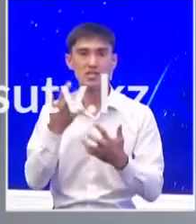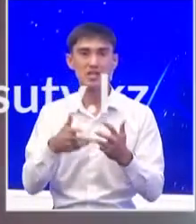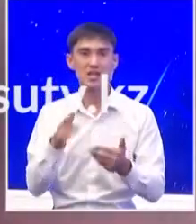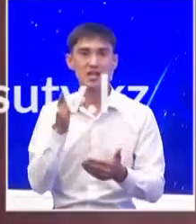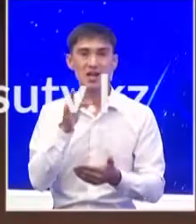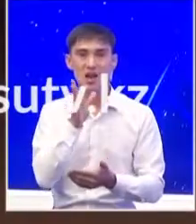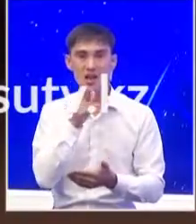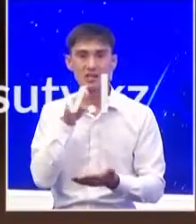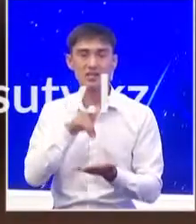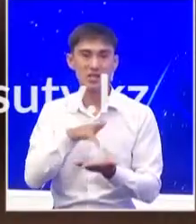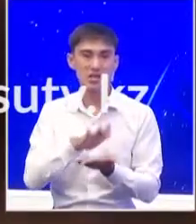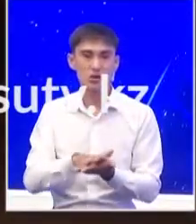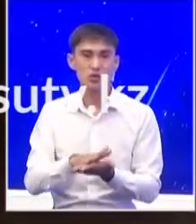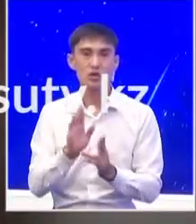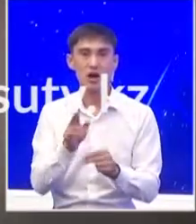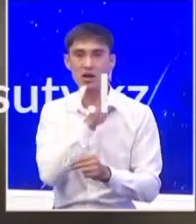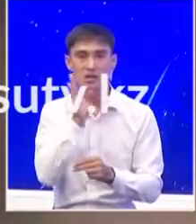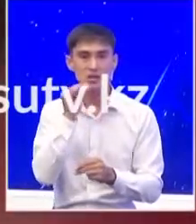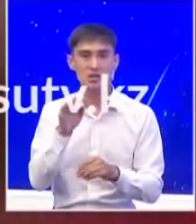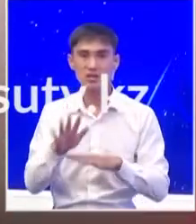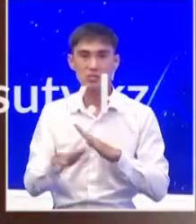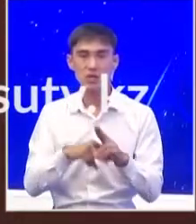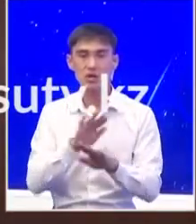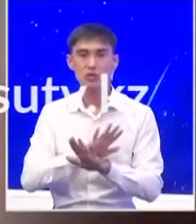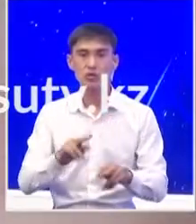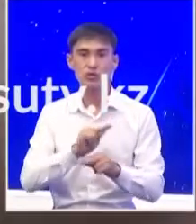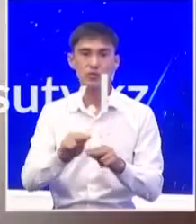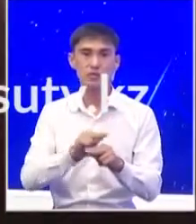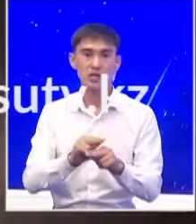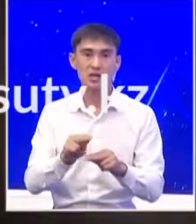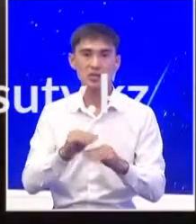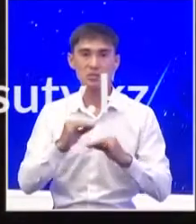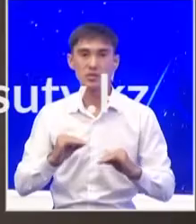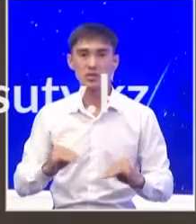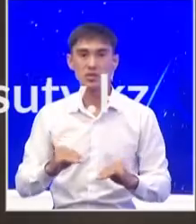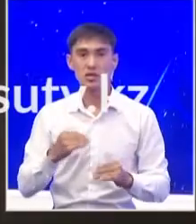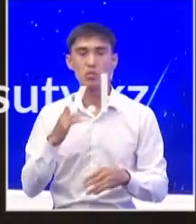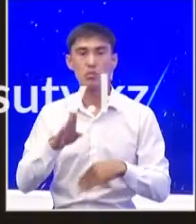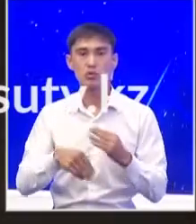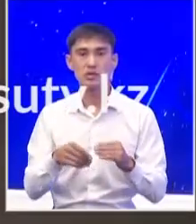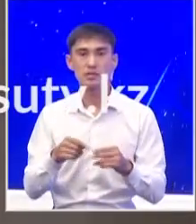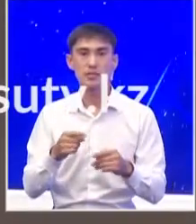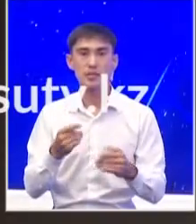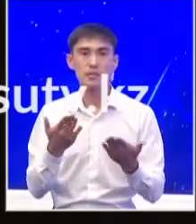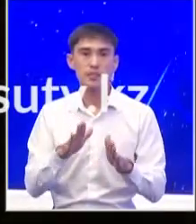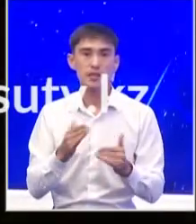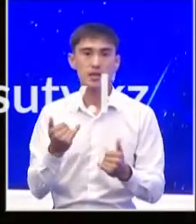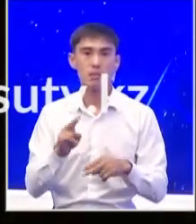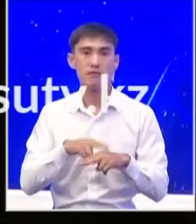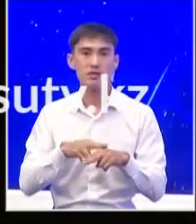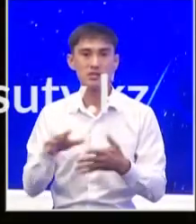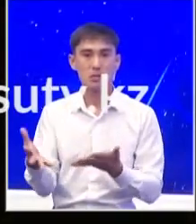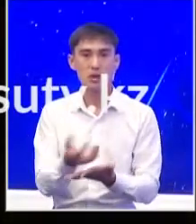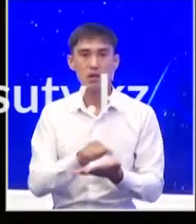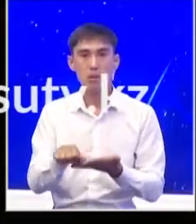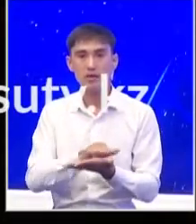состоит на учете, как родитель, не занимающийся воспитанием несовершеннолетних детей. После инцидента правоохранители собрали